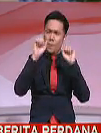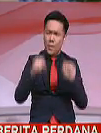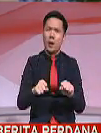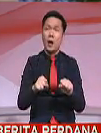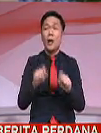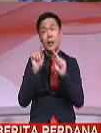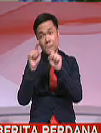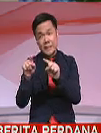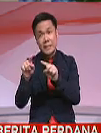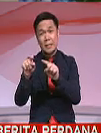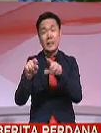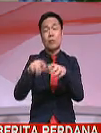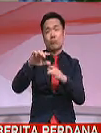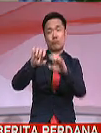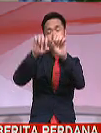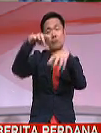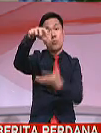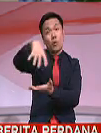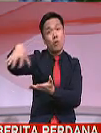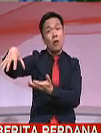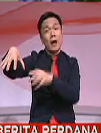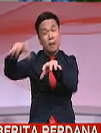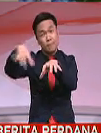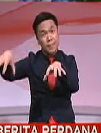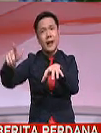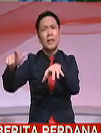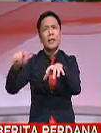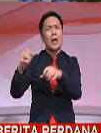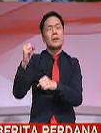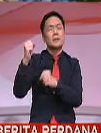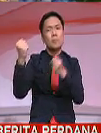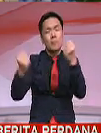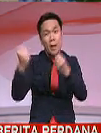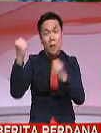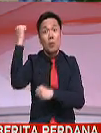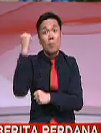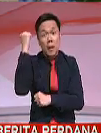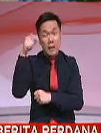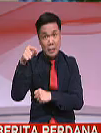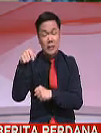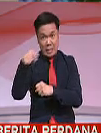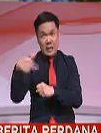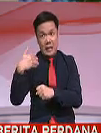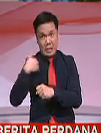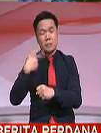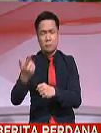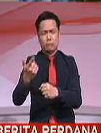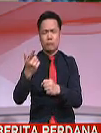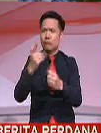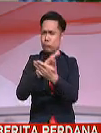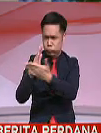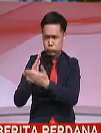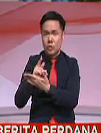kepada kita punya kios tidak menyala mobile unit adem dan Academy sama nelpon ibu pejabat gitu pun